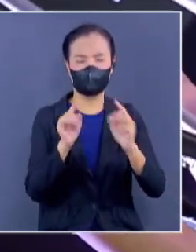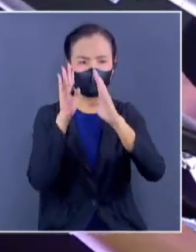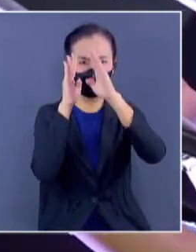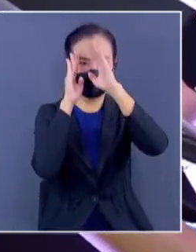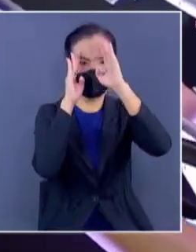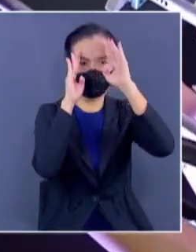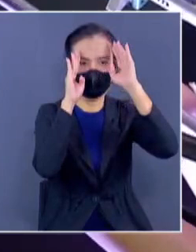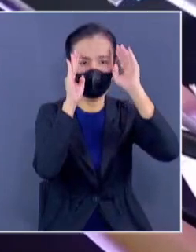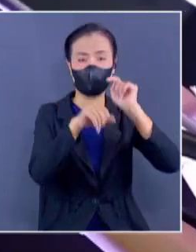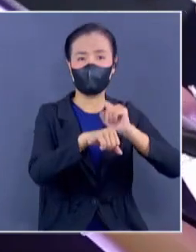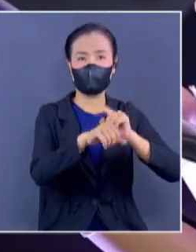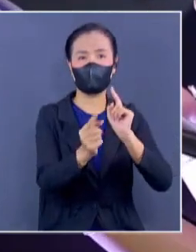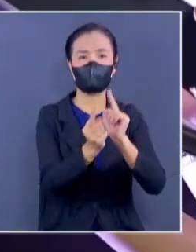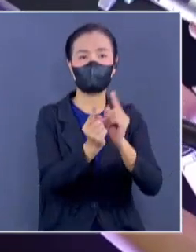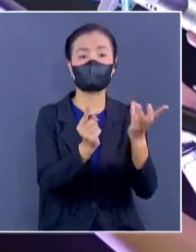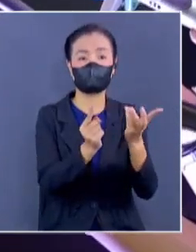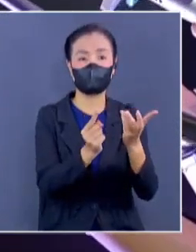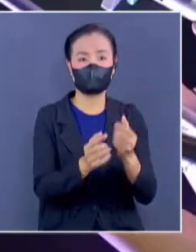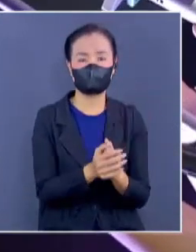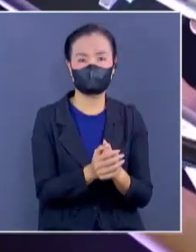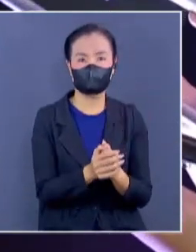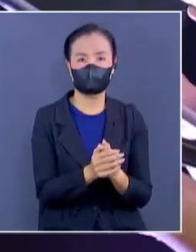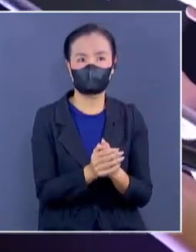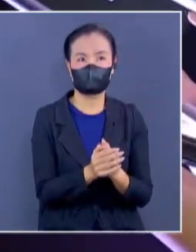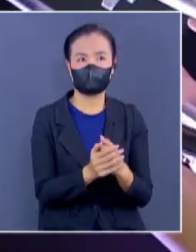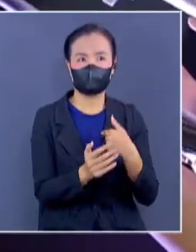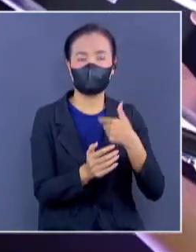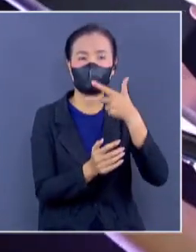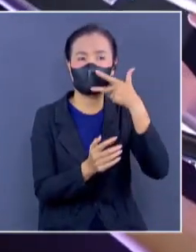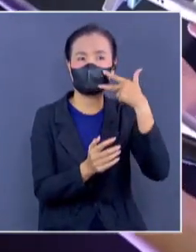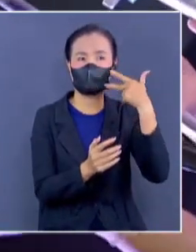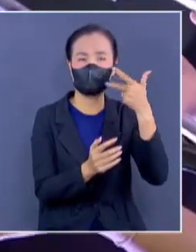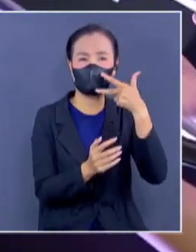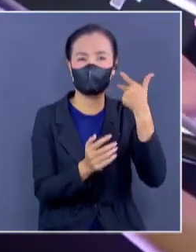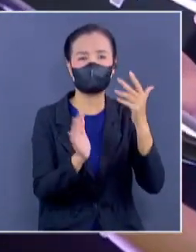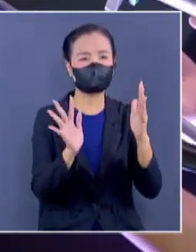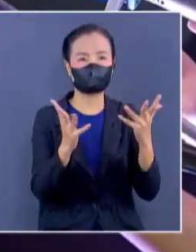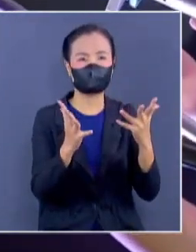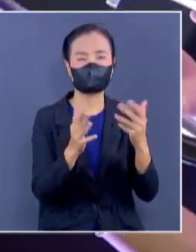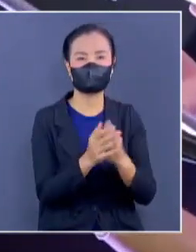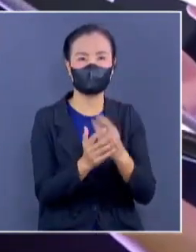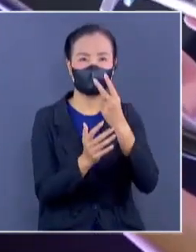มันก็เวลาที่เจอกันมันก็น้อยลงแล้วมันก็โมเมนต์หวานๆมันอาจจะไม่ได้มีให้ทุกคนได้เห็นแบบเมื่อก่อน